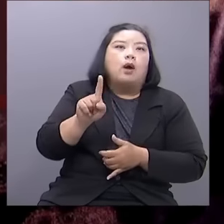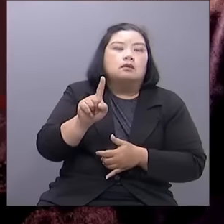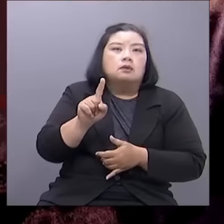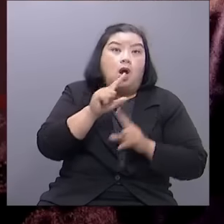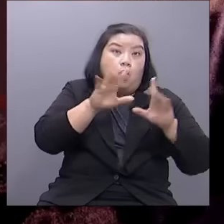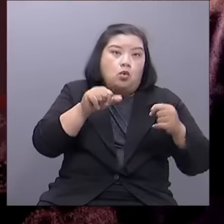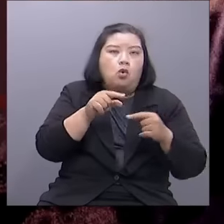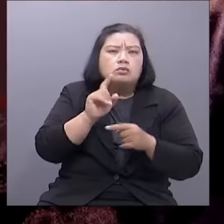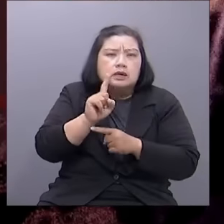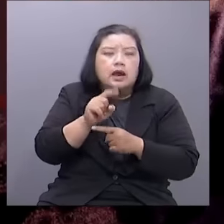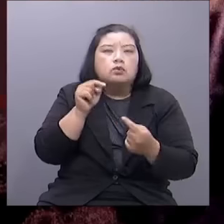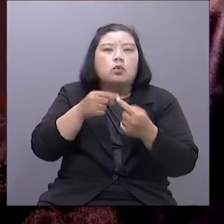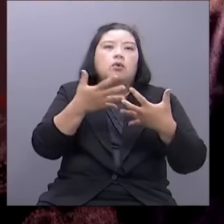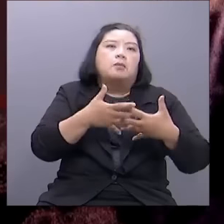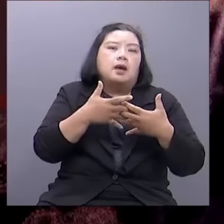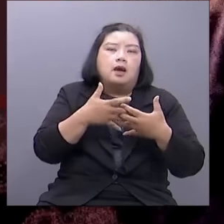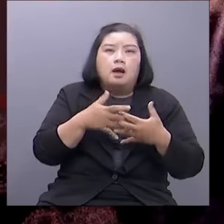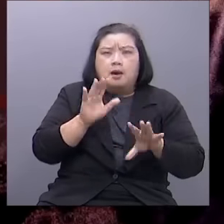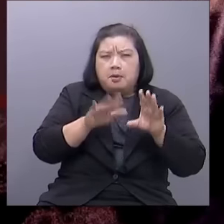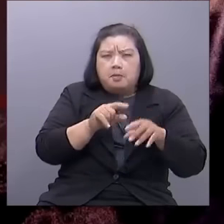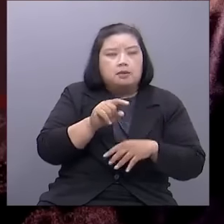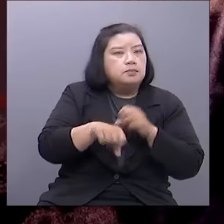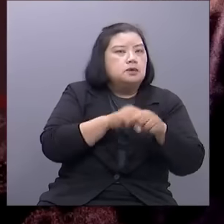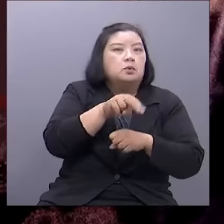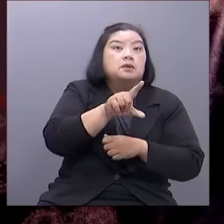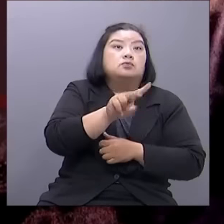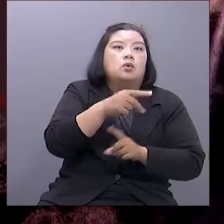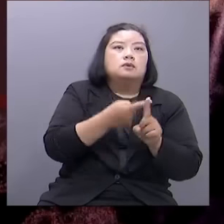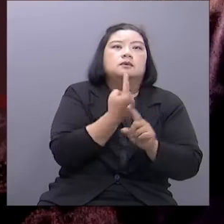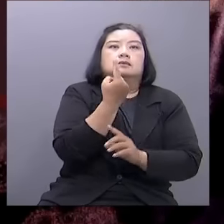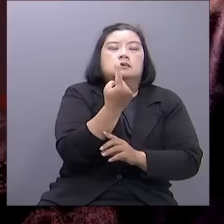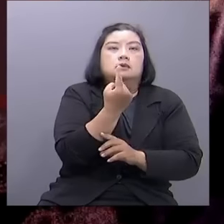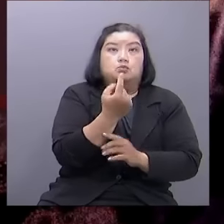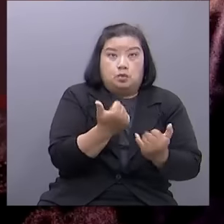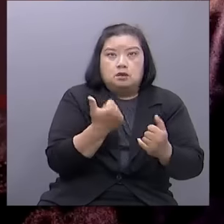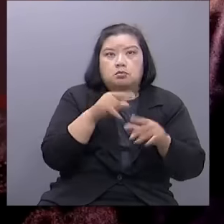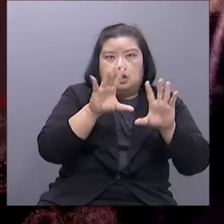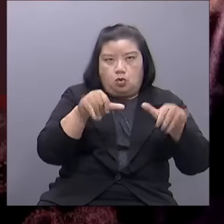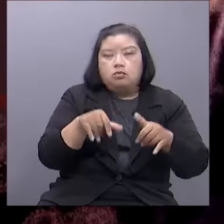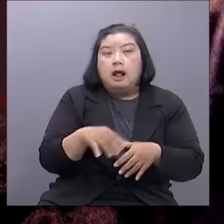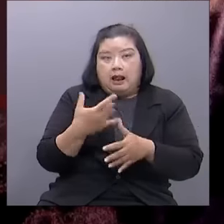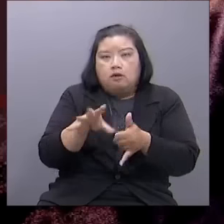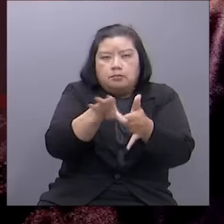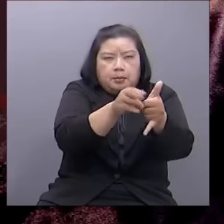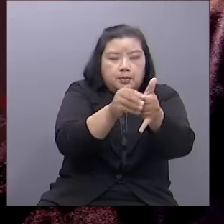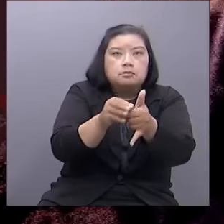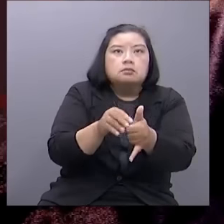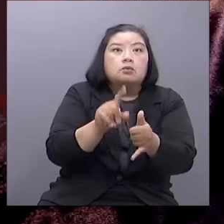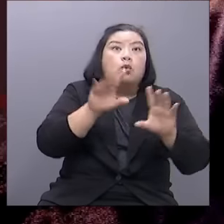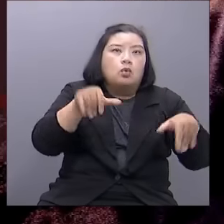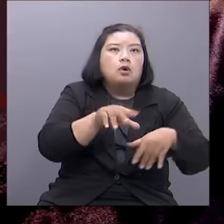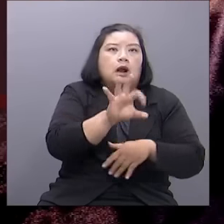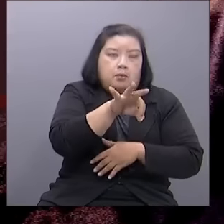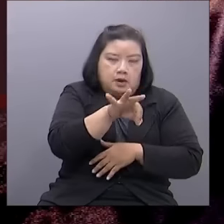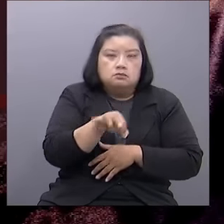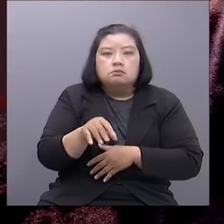หรัฐเมื่อเดือนมกราคมปี2022จนถึงปัจจุบันมีนกป่าติดเชื้อไปแล้วมากกว่า 9,000 ตัวและมีสัตว์ปีกตาย